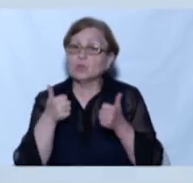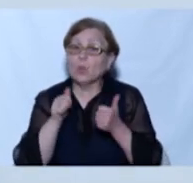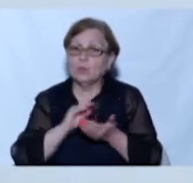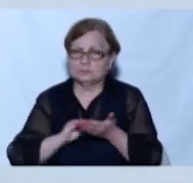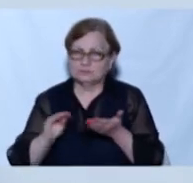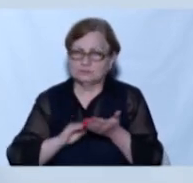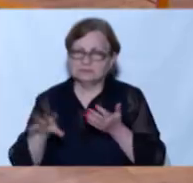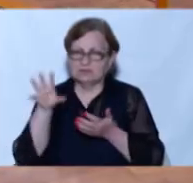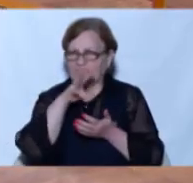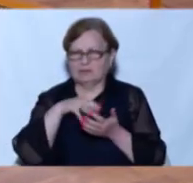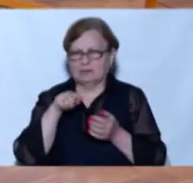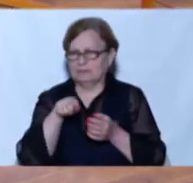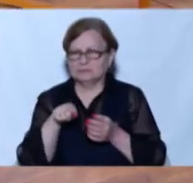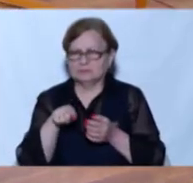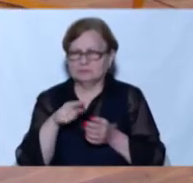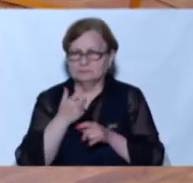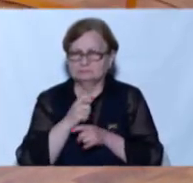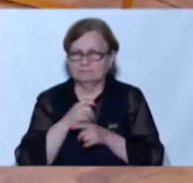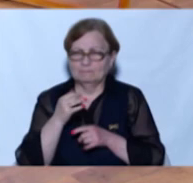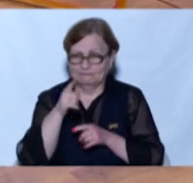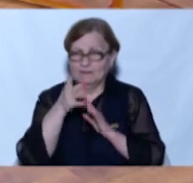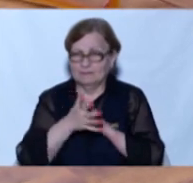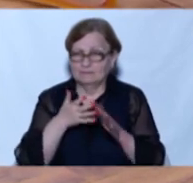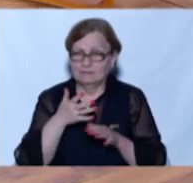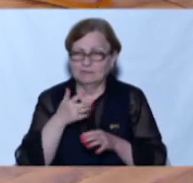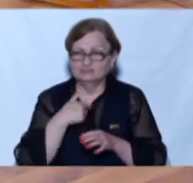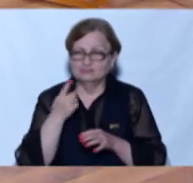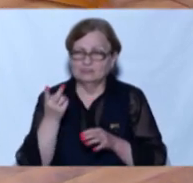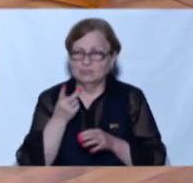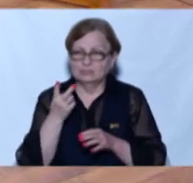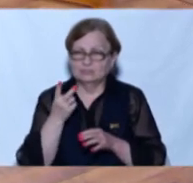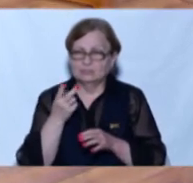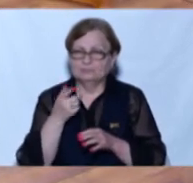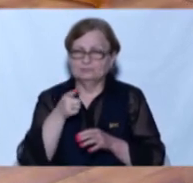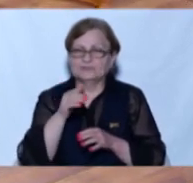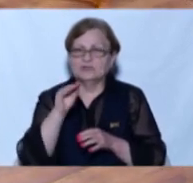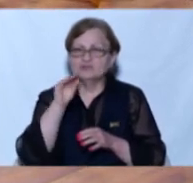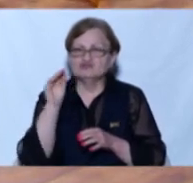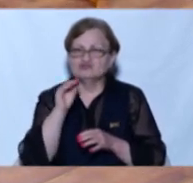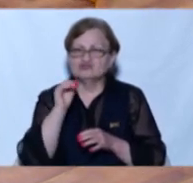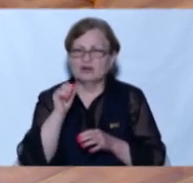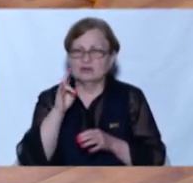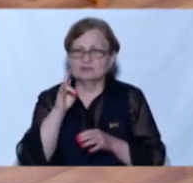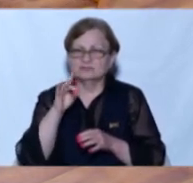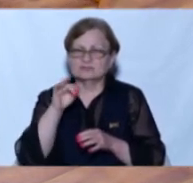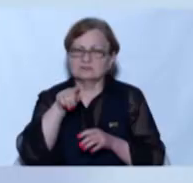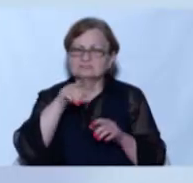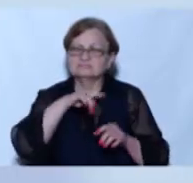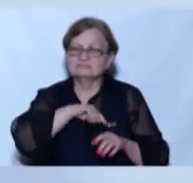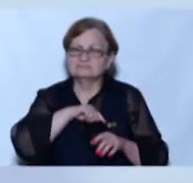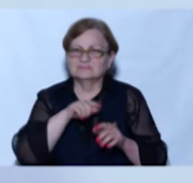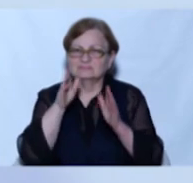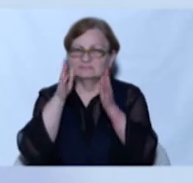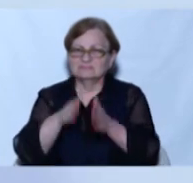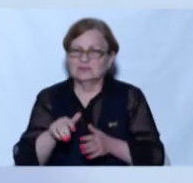ყველაფერ ამას წერალი ნიკო ლორთქიფანიძე. ანუ ხვდებით ალბათ, ჩვენ უნდა შევეხოთ ჟანრს, რომელსაც ეს ნაწარმოები მიეკუთვნება და